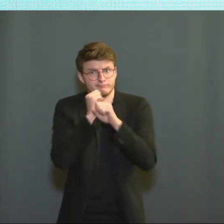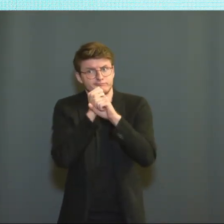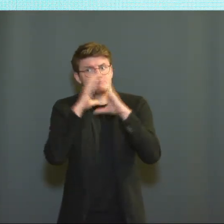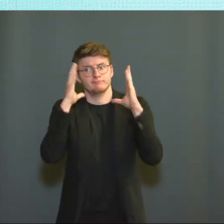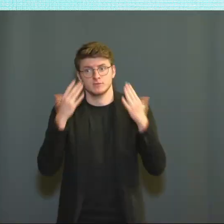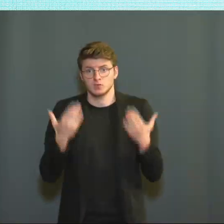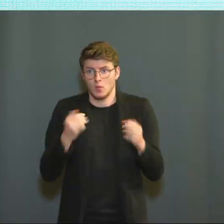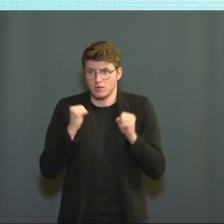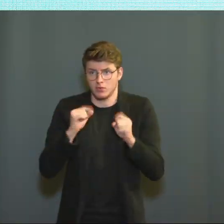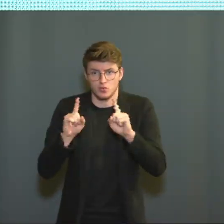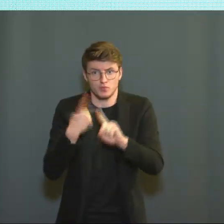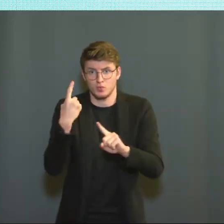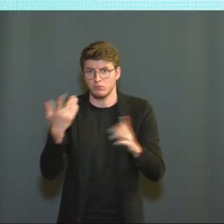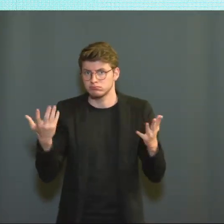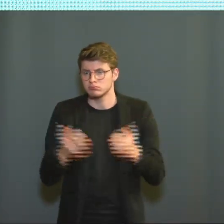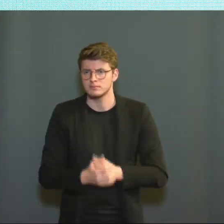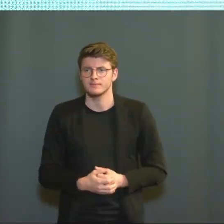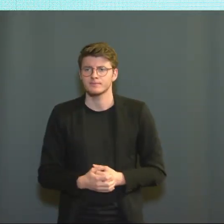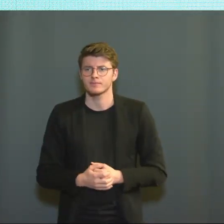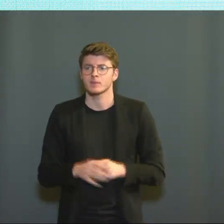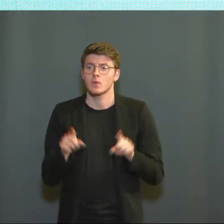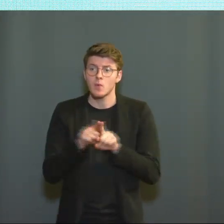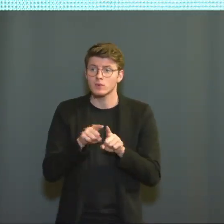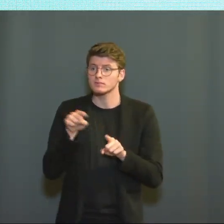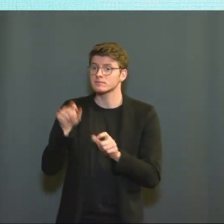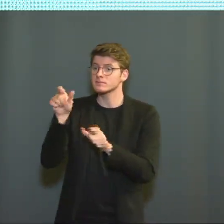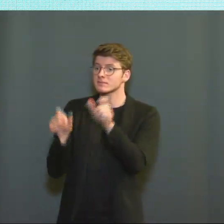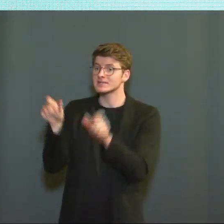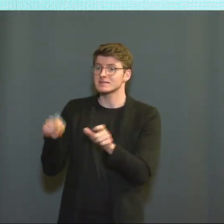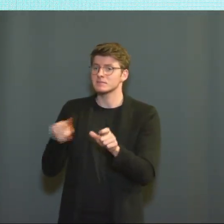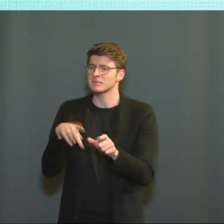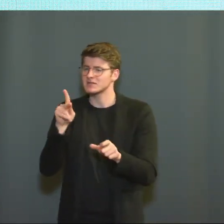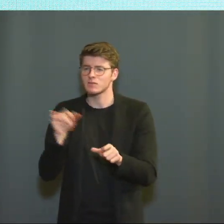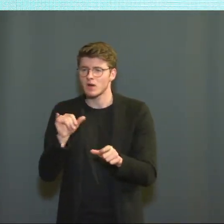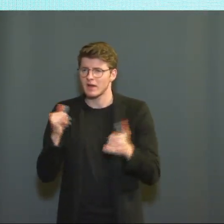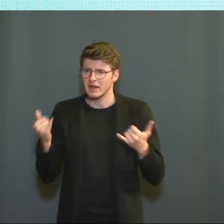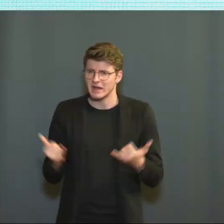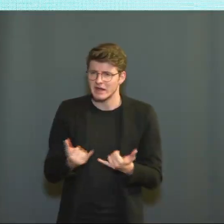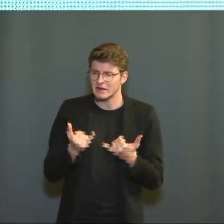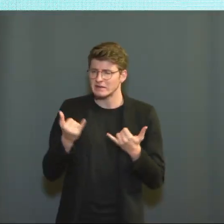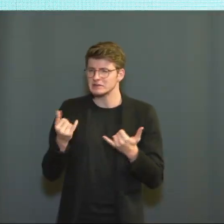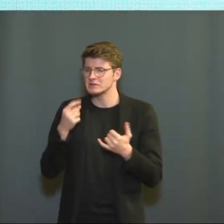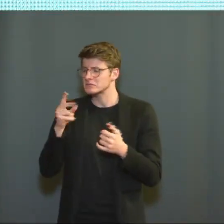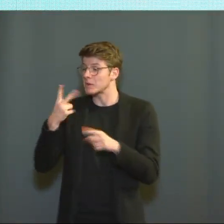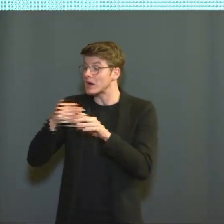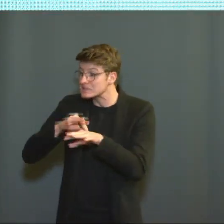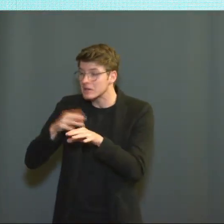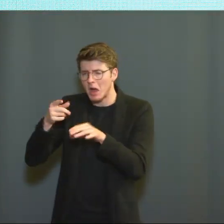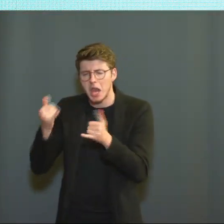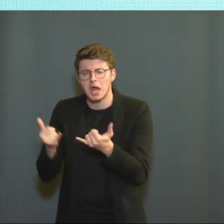verwachtingen. Meestal ging het ook om vrij milde klachten na die tweede blootstelling. Dus dat is zeker